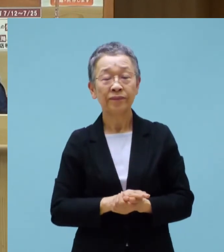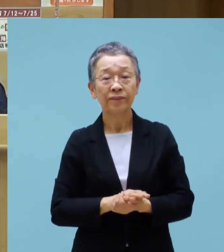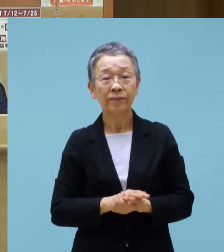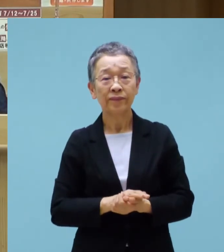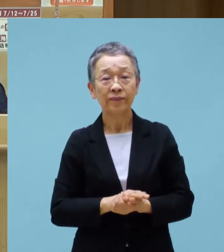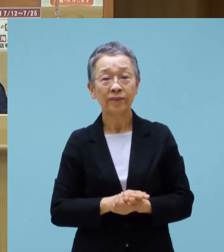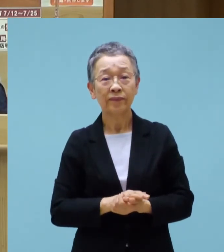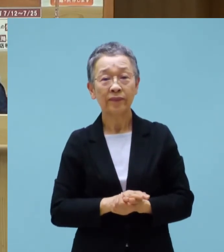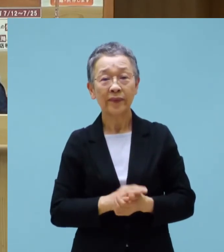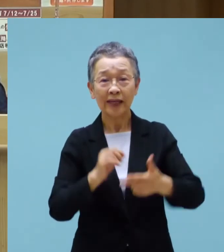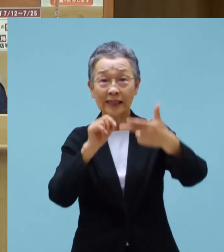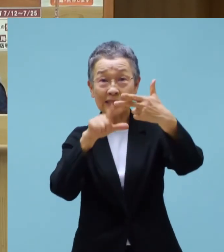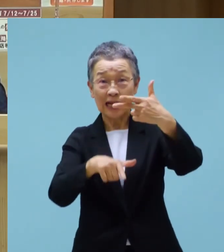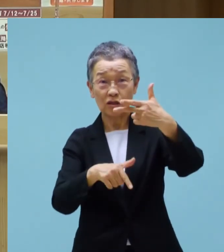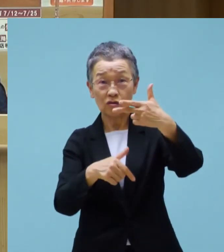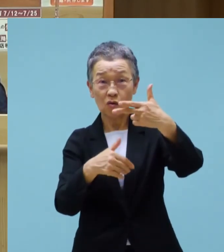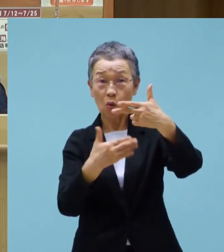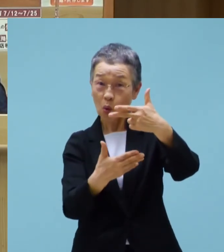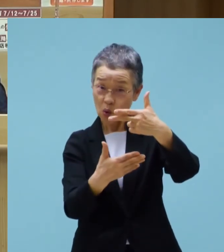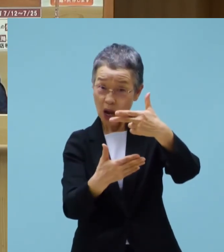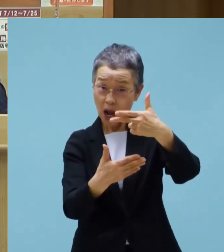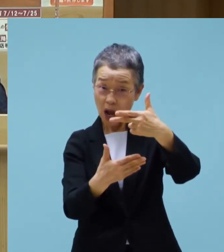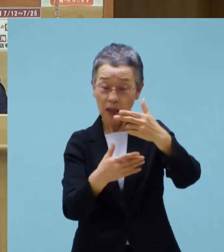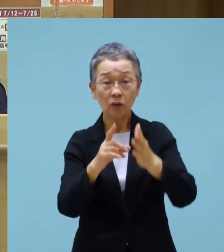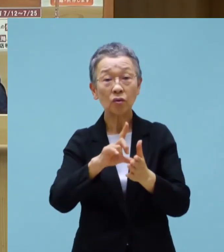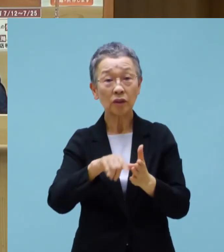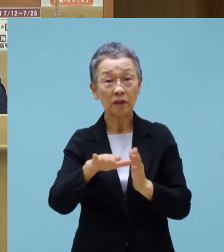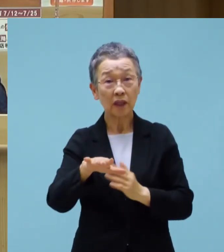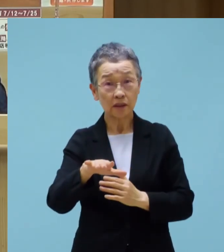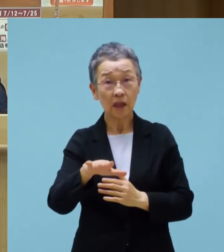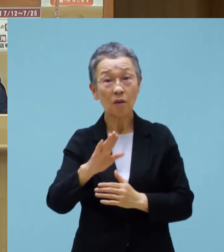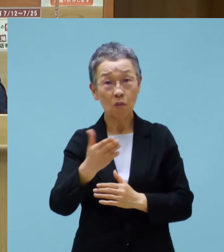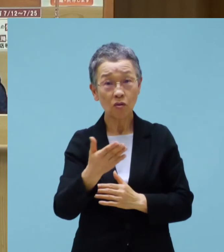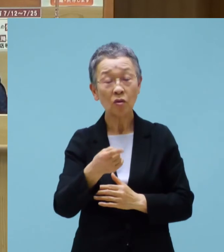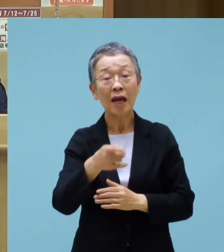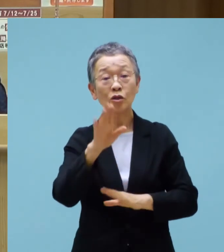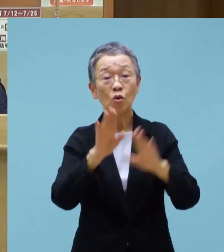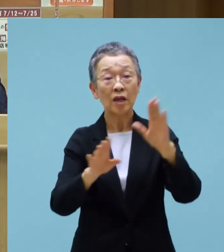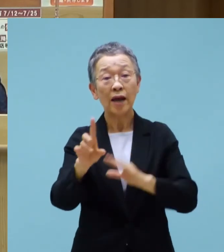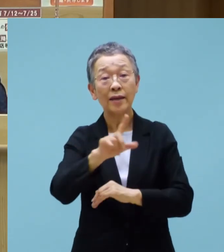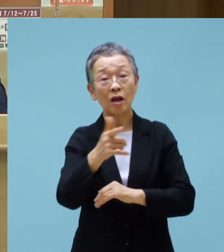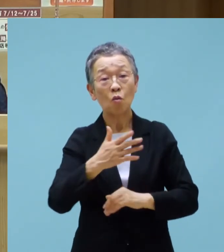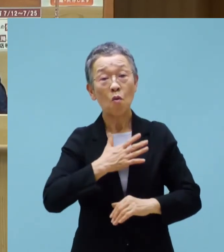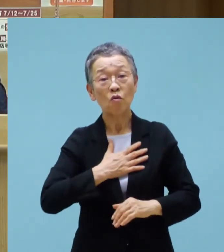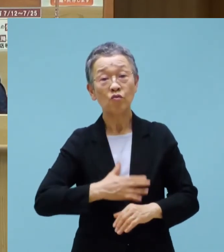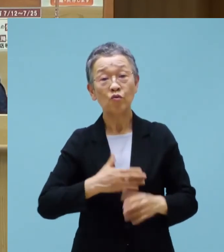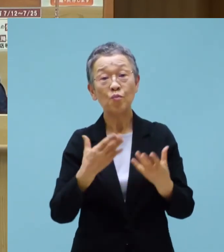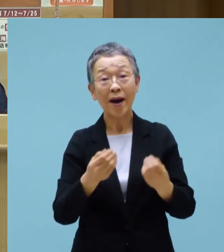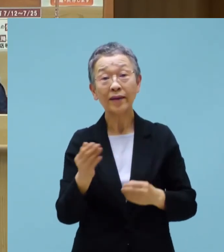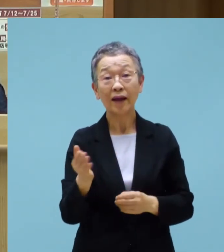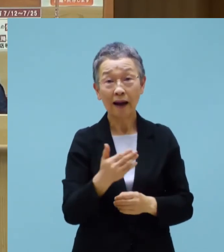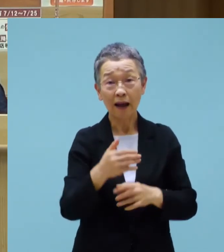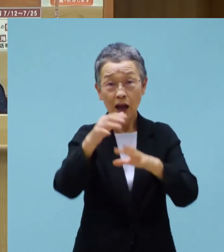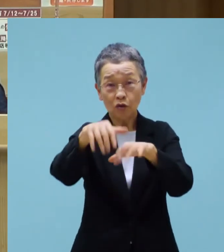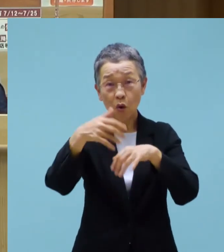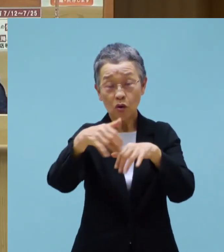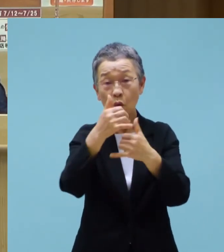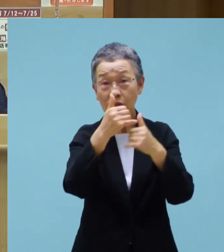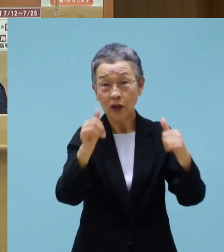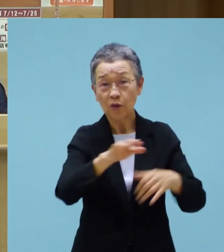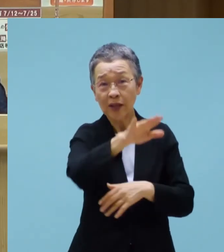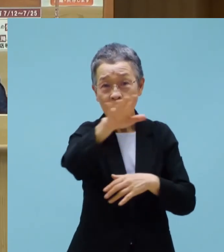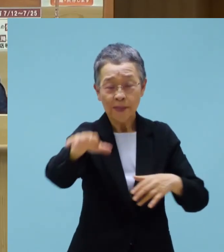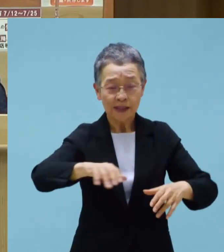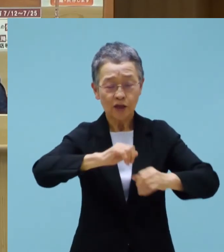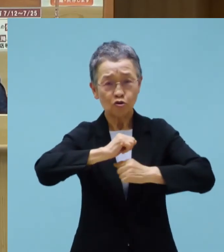7月の9日になりますけども、こういった状況なども踏まえまして、農業者の皆様に対する注意喚起